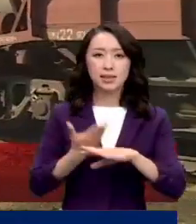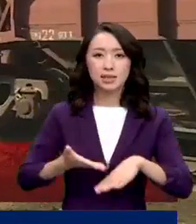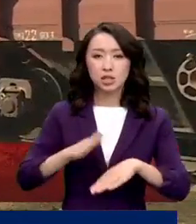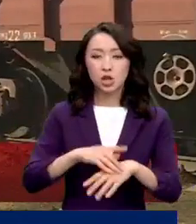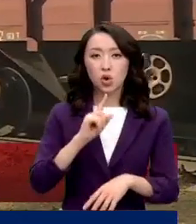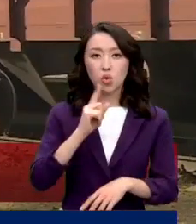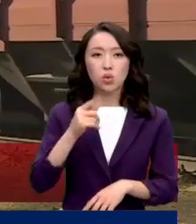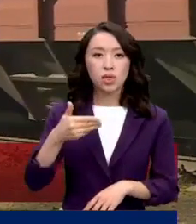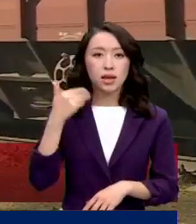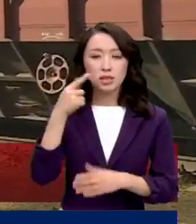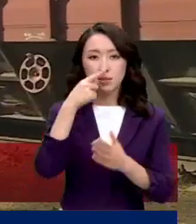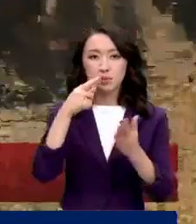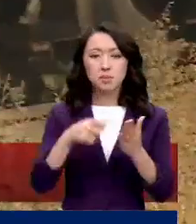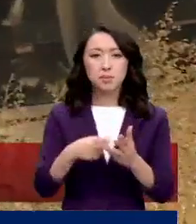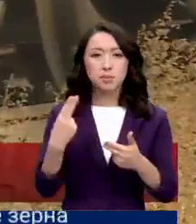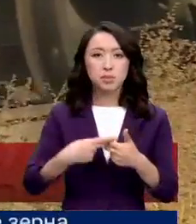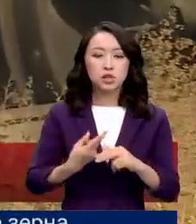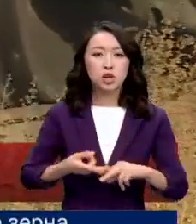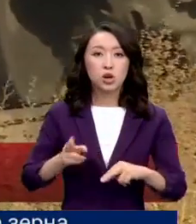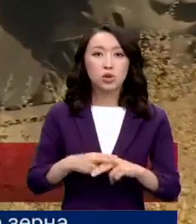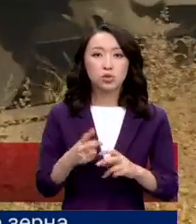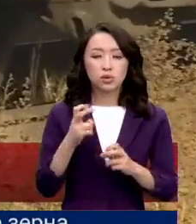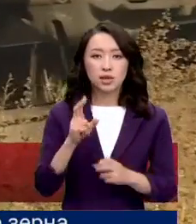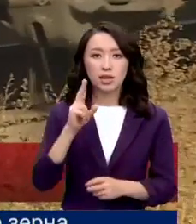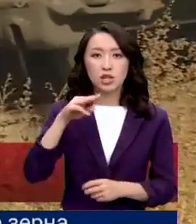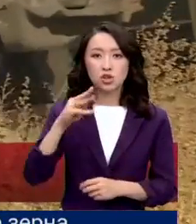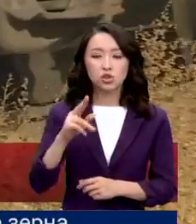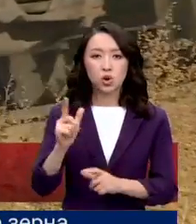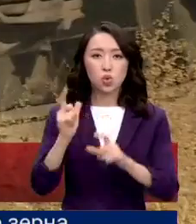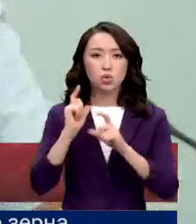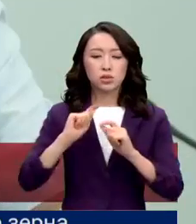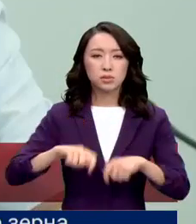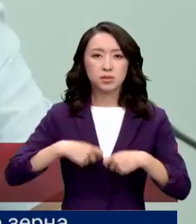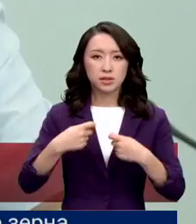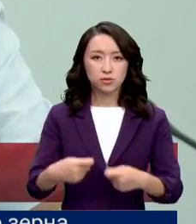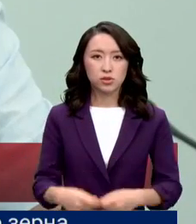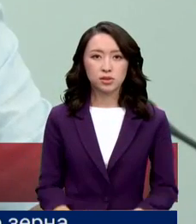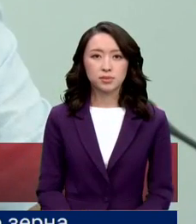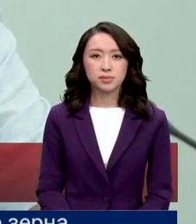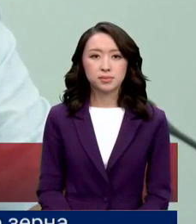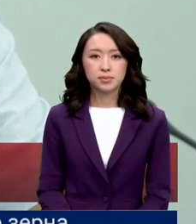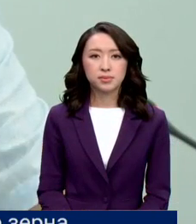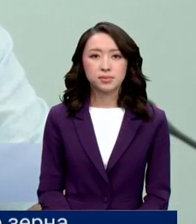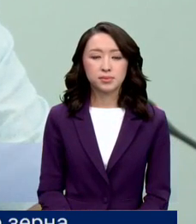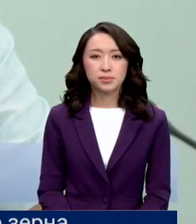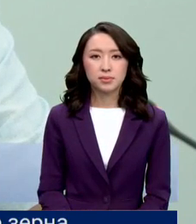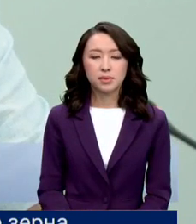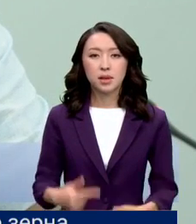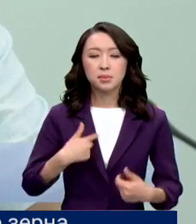год назад столкнулся с препонами, которые якобы ставят в КТЖ грузовые перевозки. Они переработали